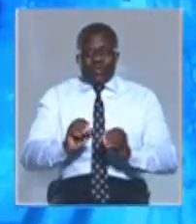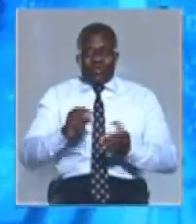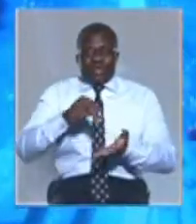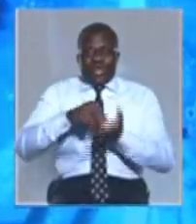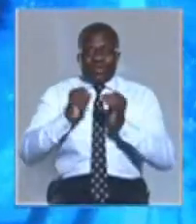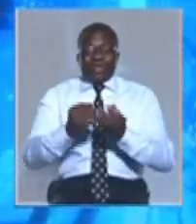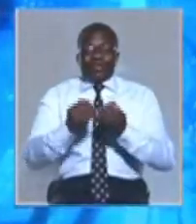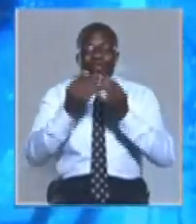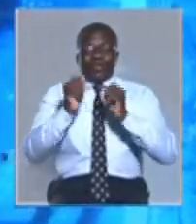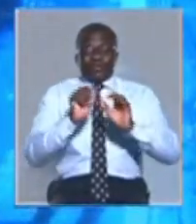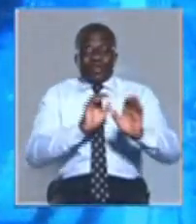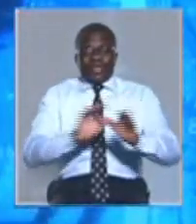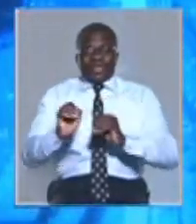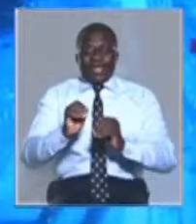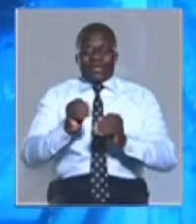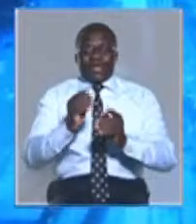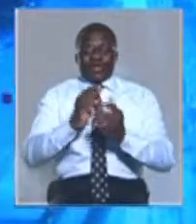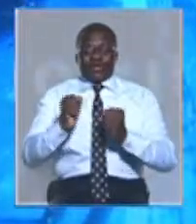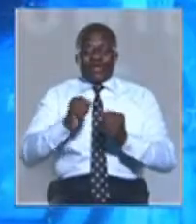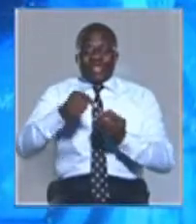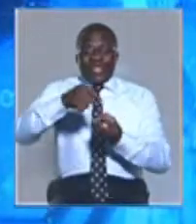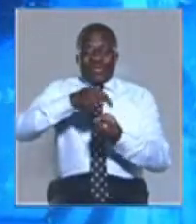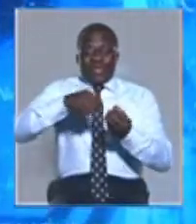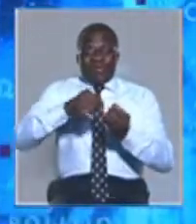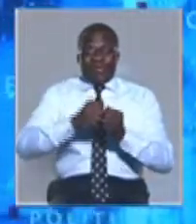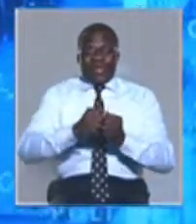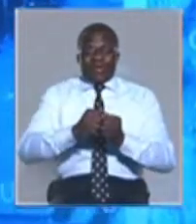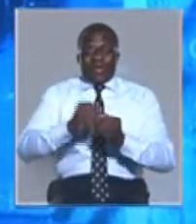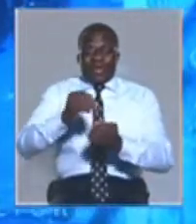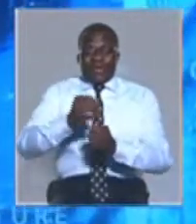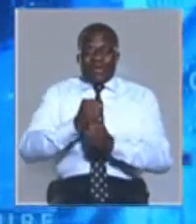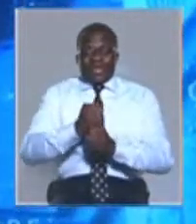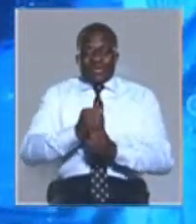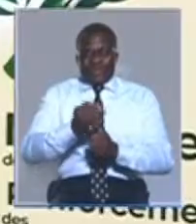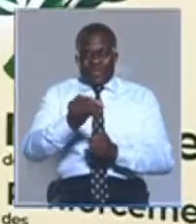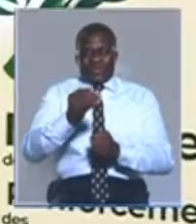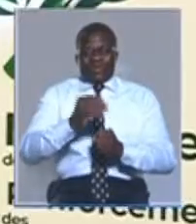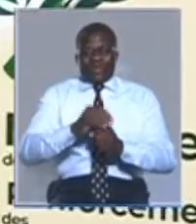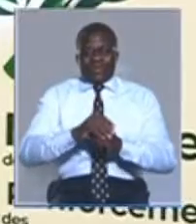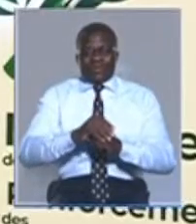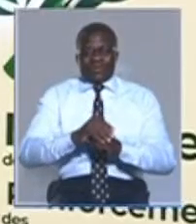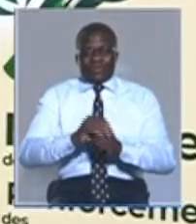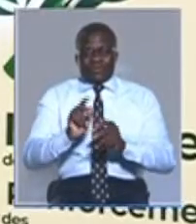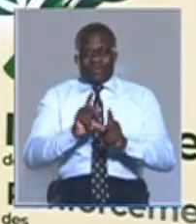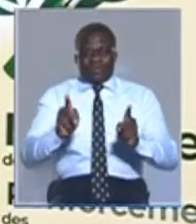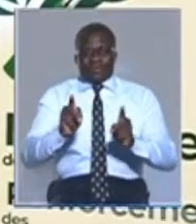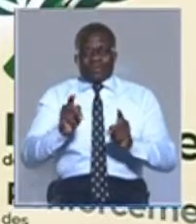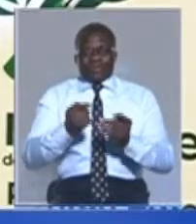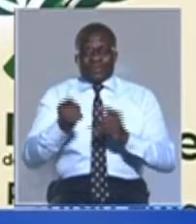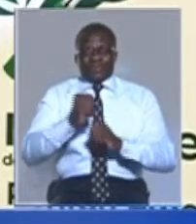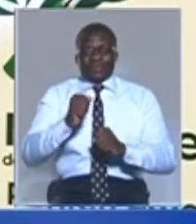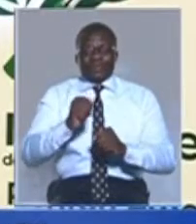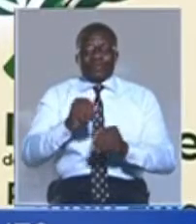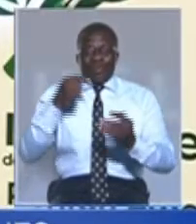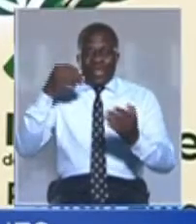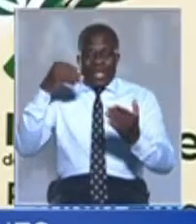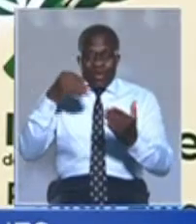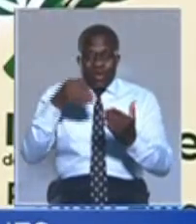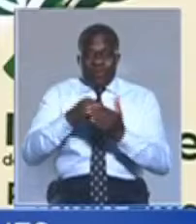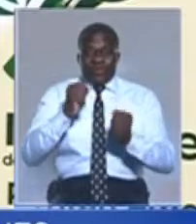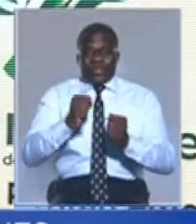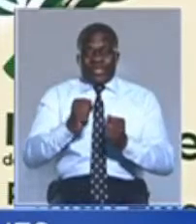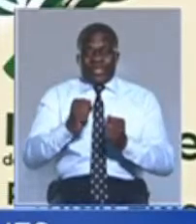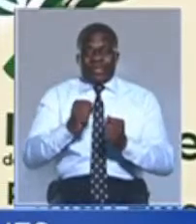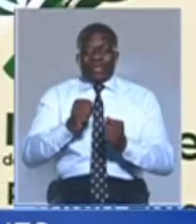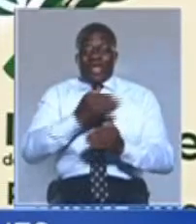présence de plusieurs acteurs du secteur de l'environnement. Ariane Da Silva, Yves Agodopessi. La planète aujourd'hui est confrontée